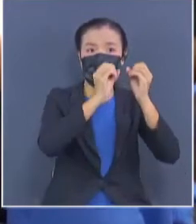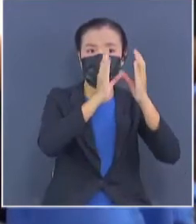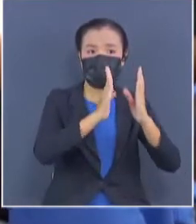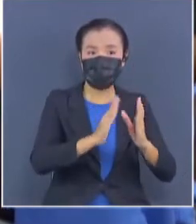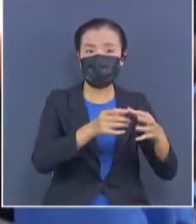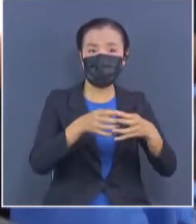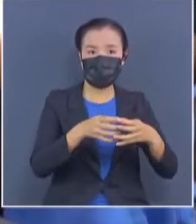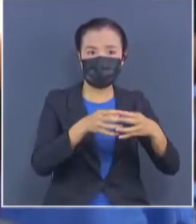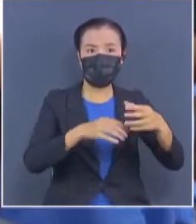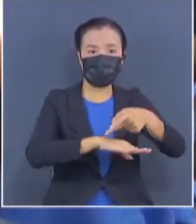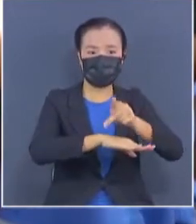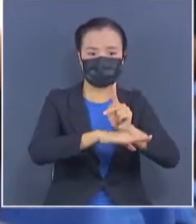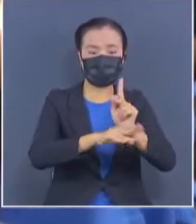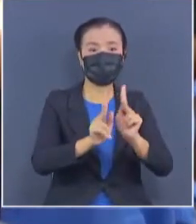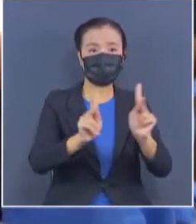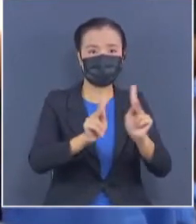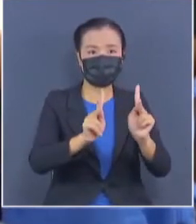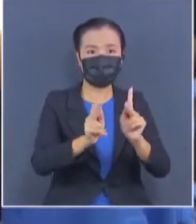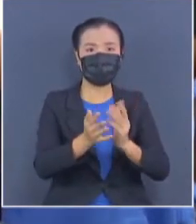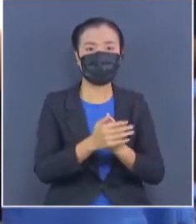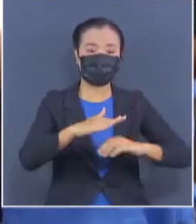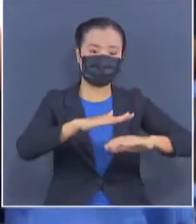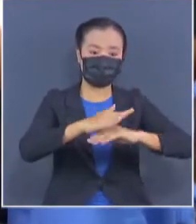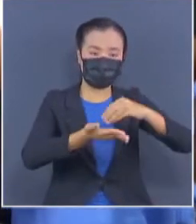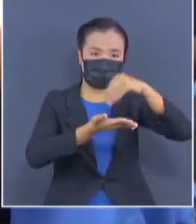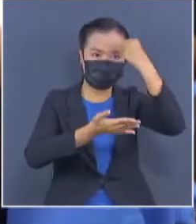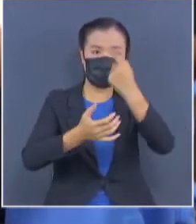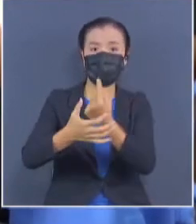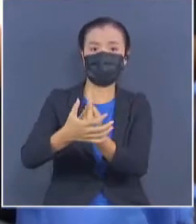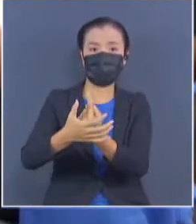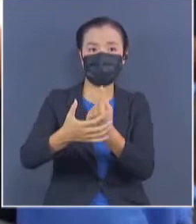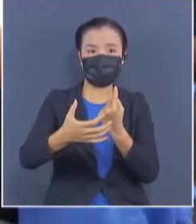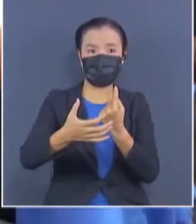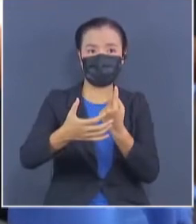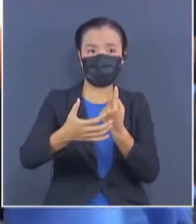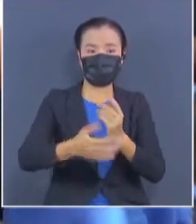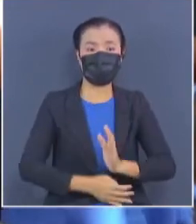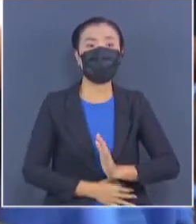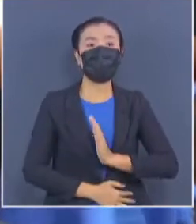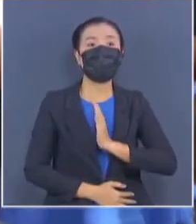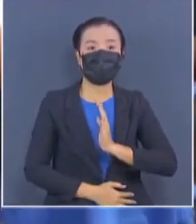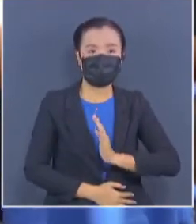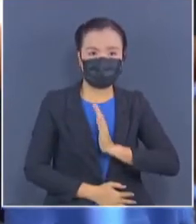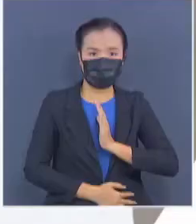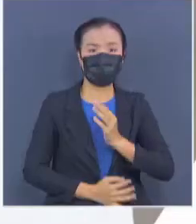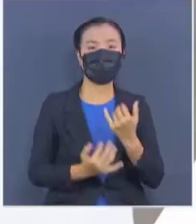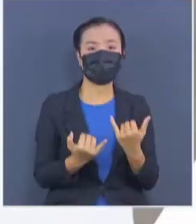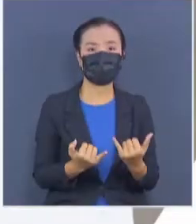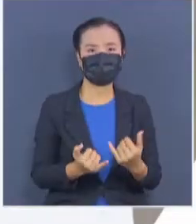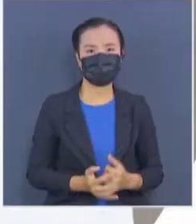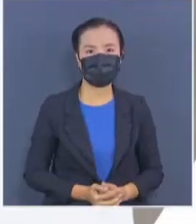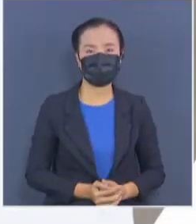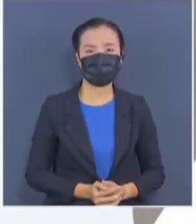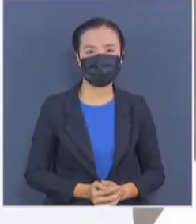กับประธานคณะกรรมการสสาทเพื่อนหายแล้วก็ผู้แทนของผู้ทรงคุณวุฒิด้วยครับตอนนี้นะครับ